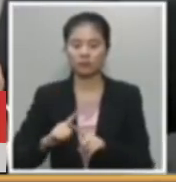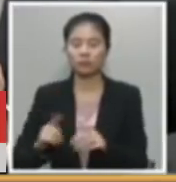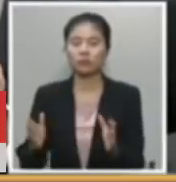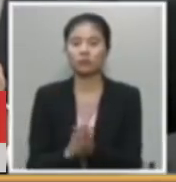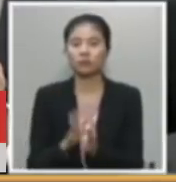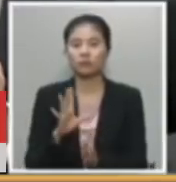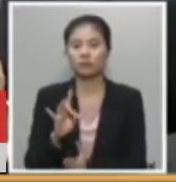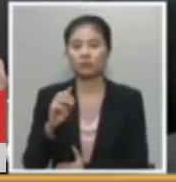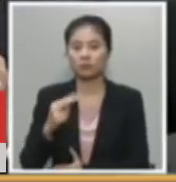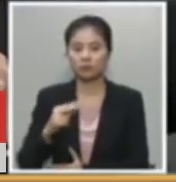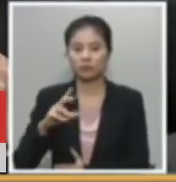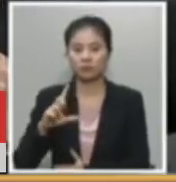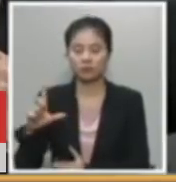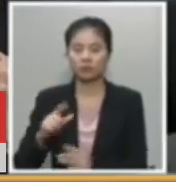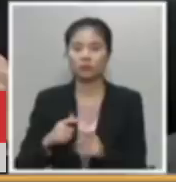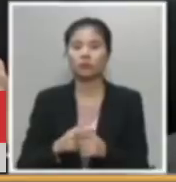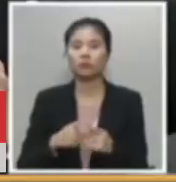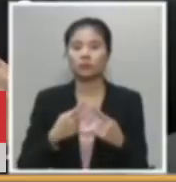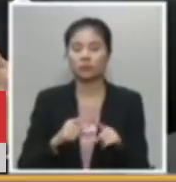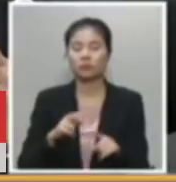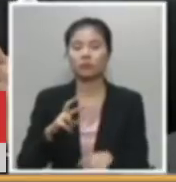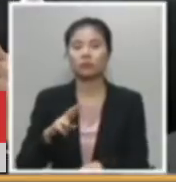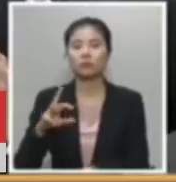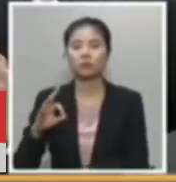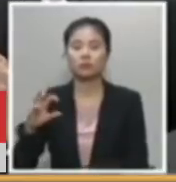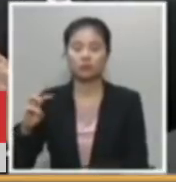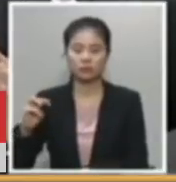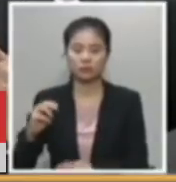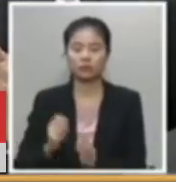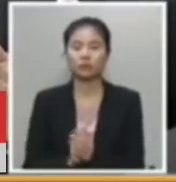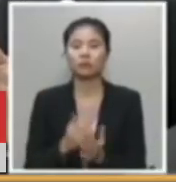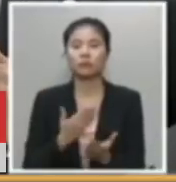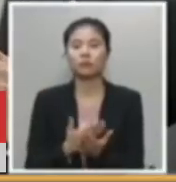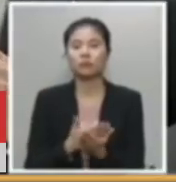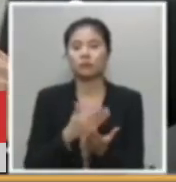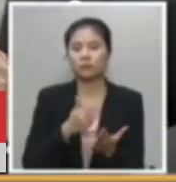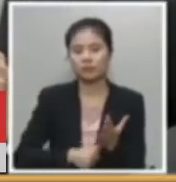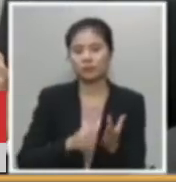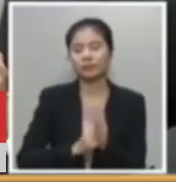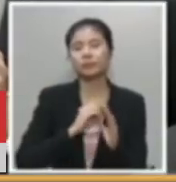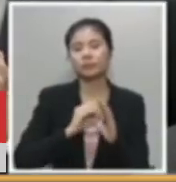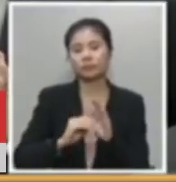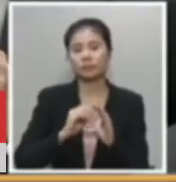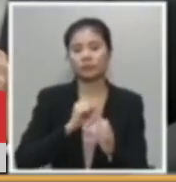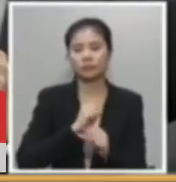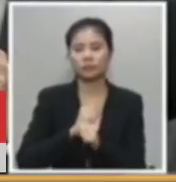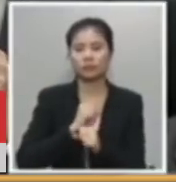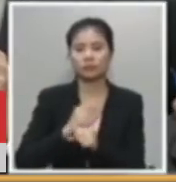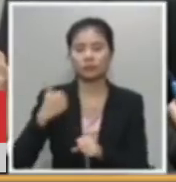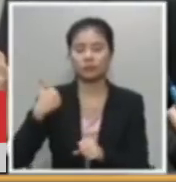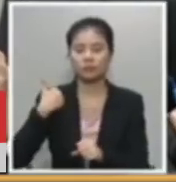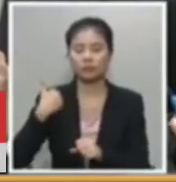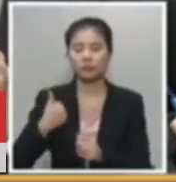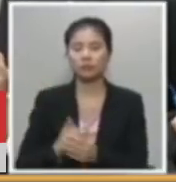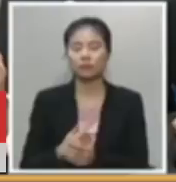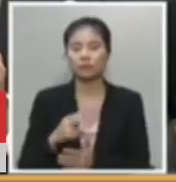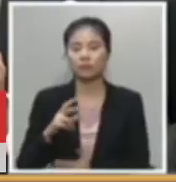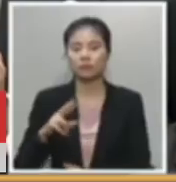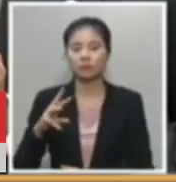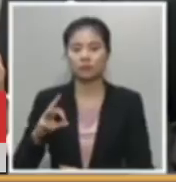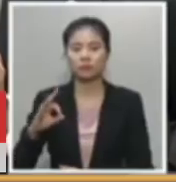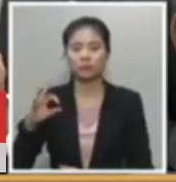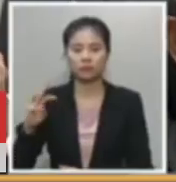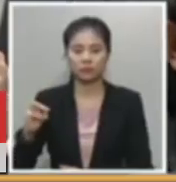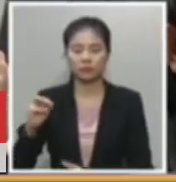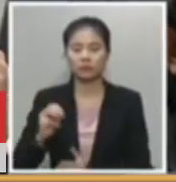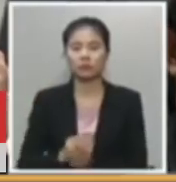านแล้วก็กทม.ไปรับโอนหนี้มาตอนนี้กทม.เป็นหนี้รฟม.อยู่